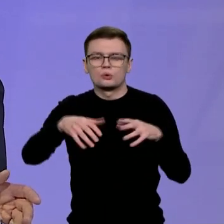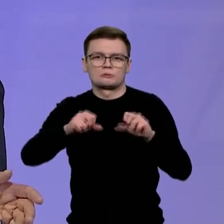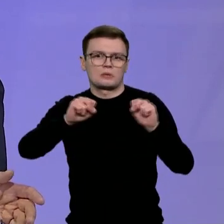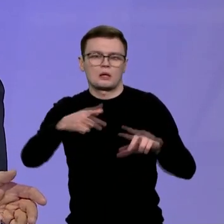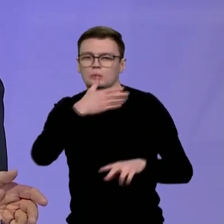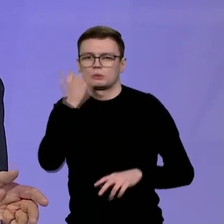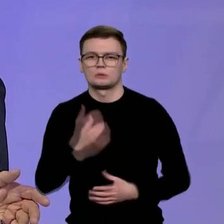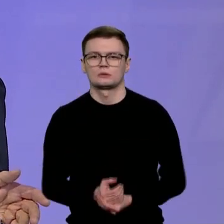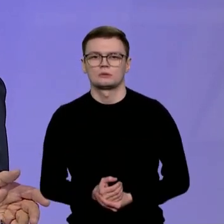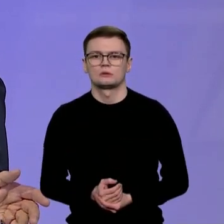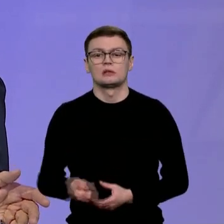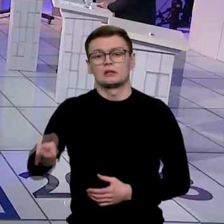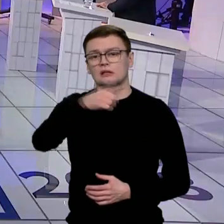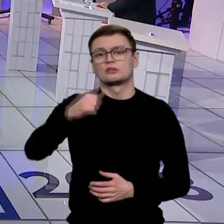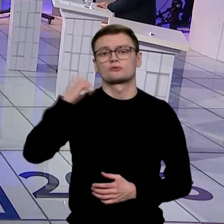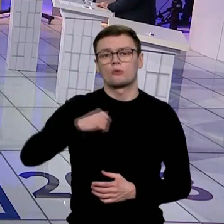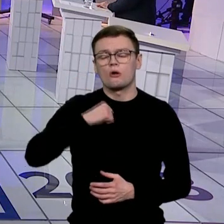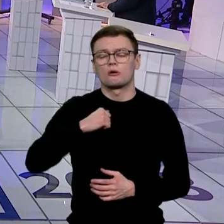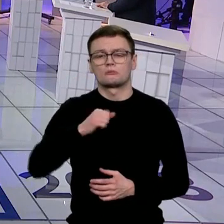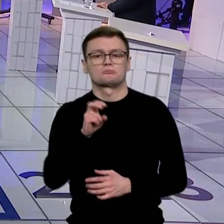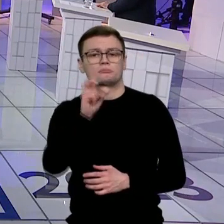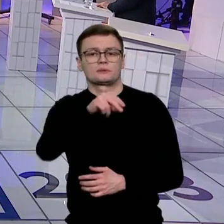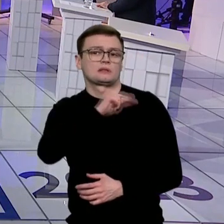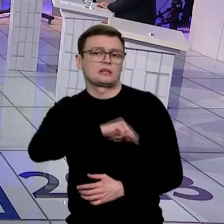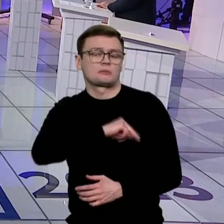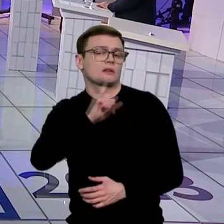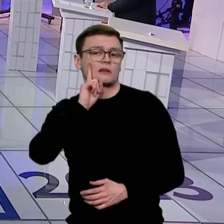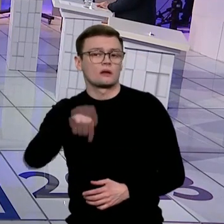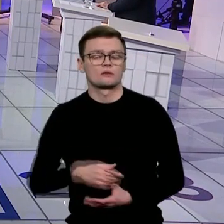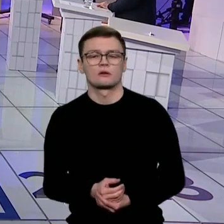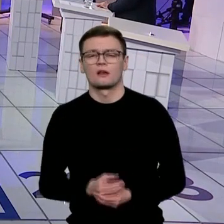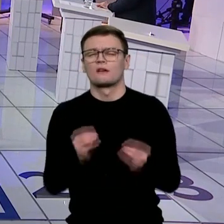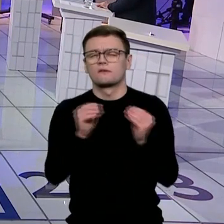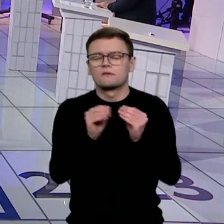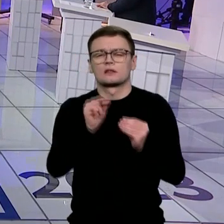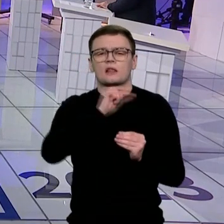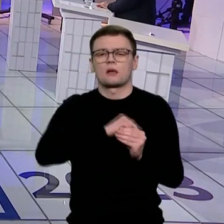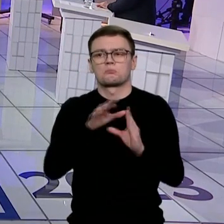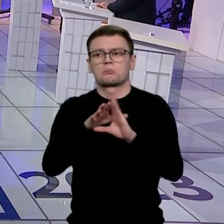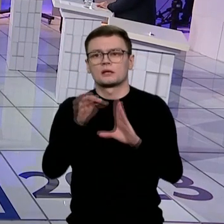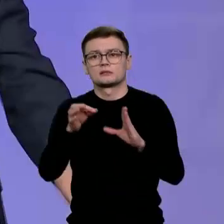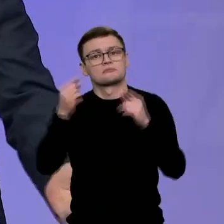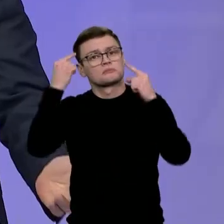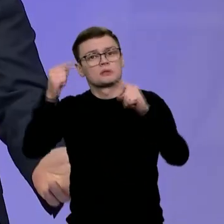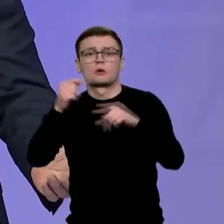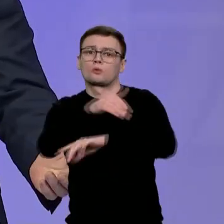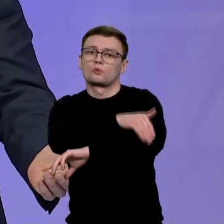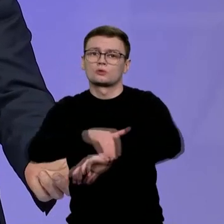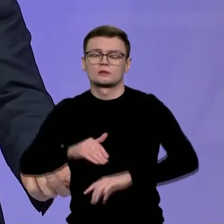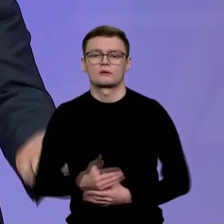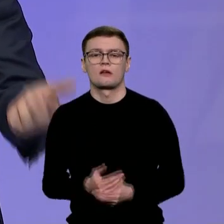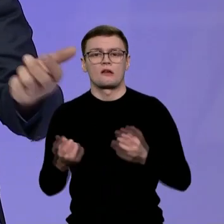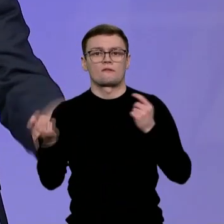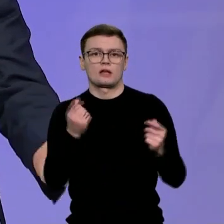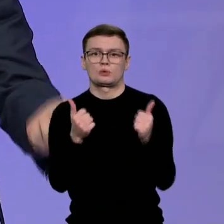Jie nenori eiti dirbti, renkasi tą patį darbą kažkur užsienyje, nes tas geras vadybininkas,